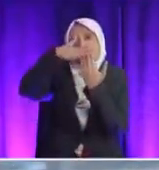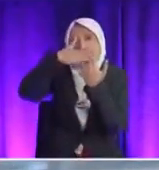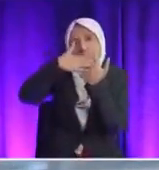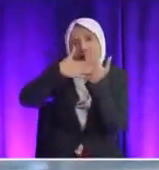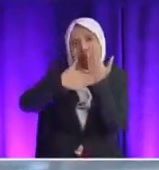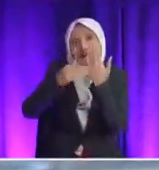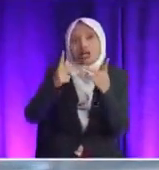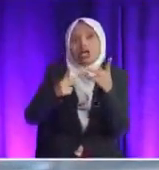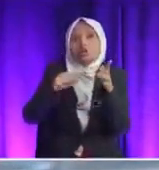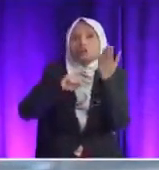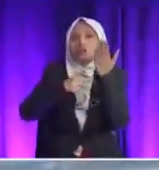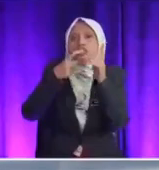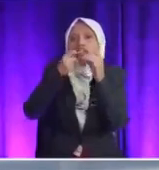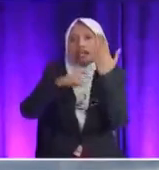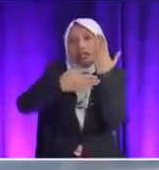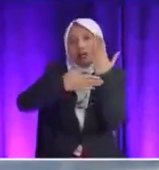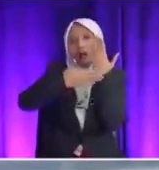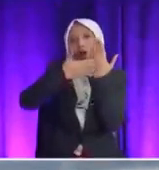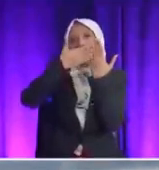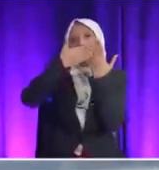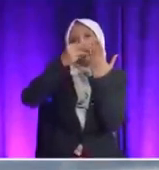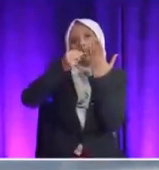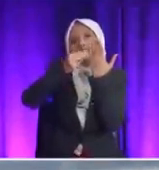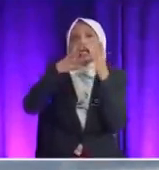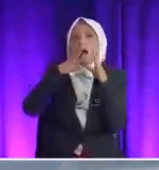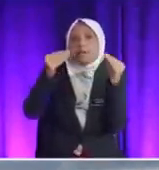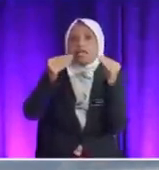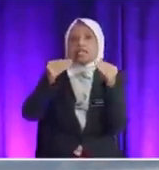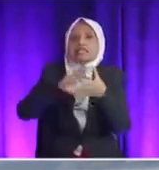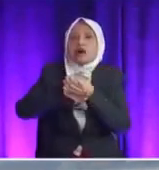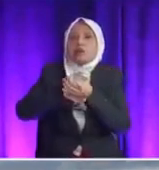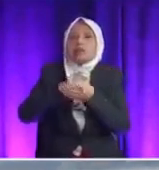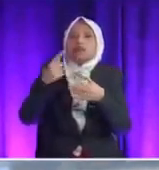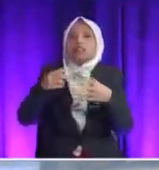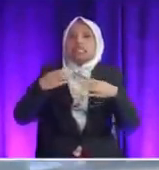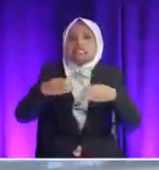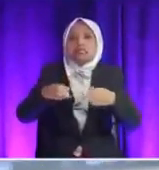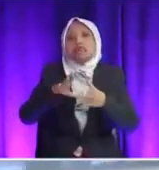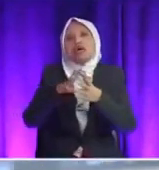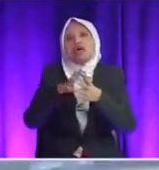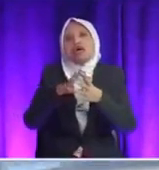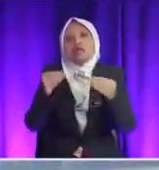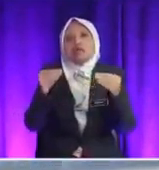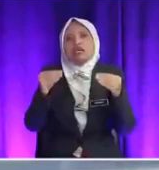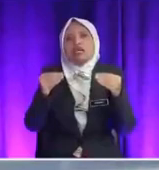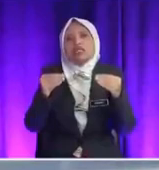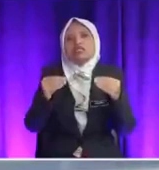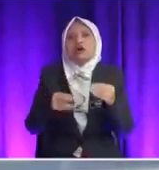bawah dulu Nanti airnya habis Sabunnya kantun habis saya tetap pun